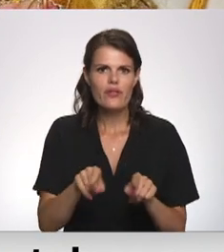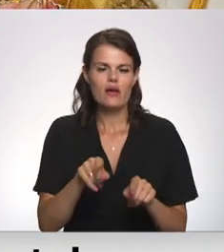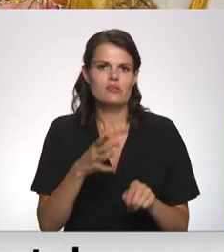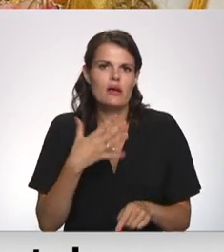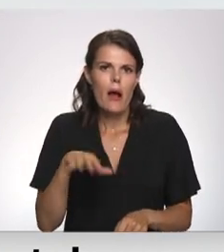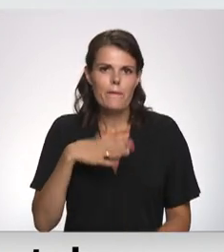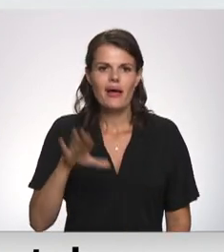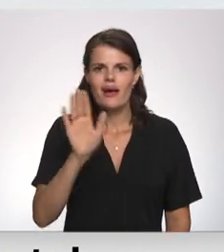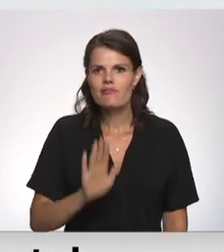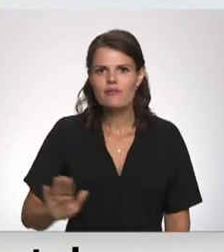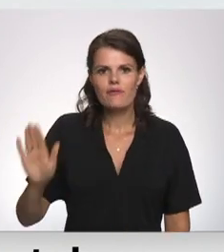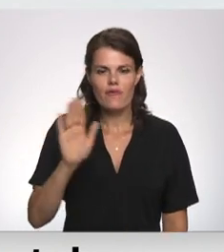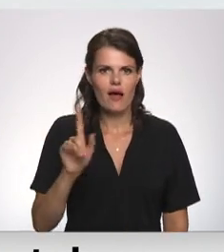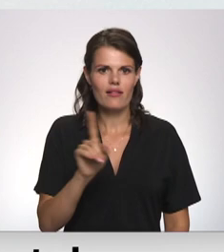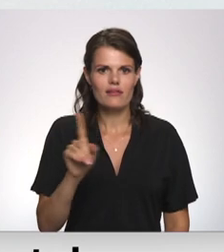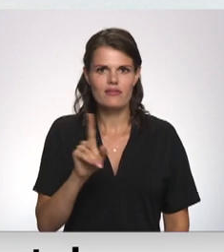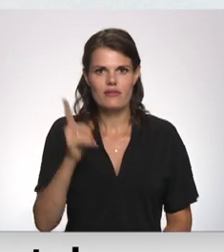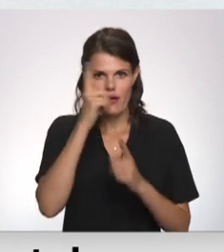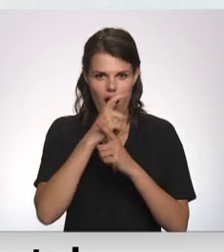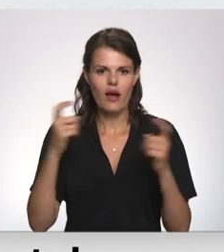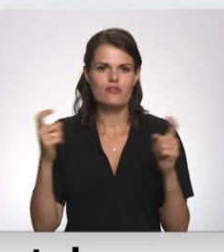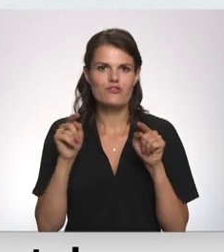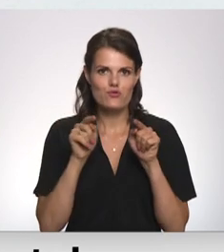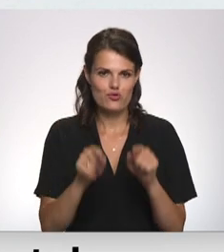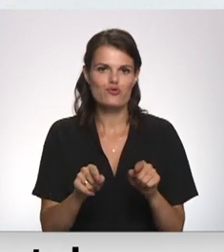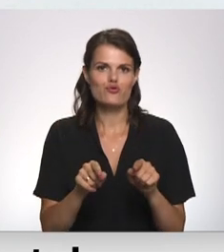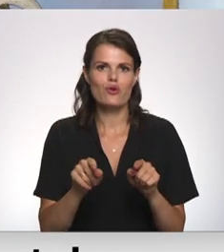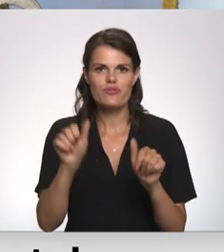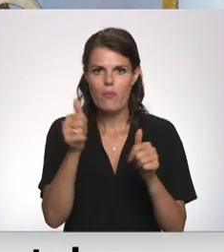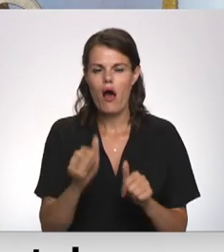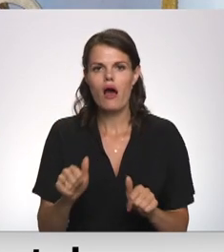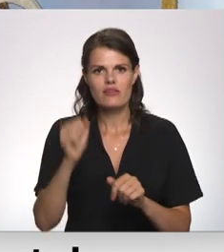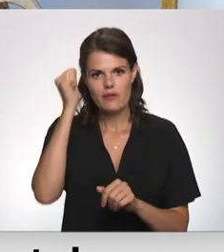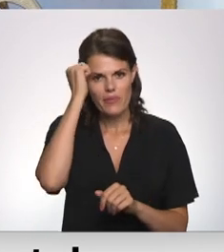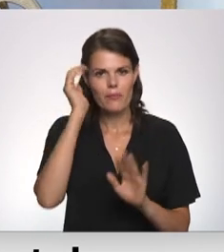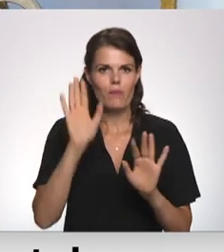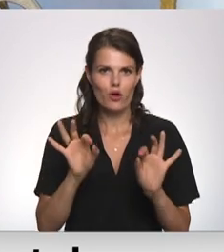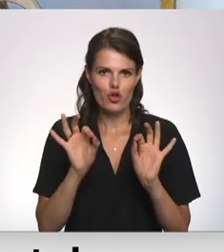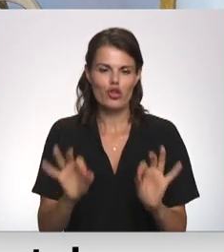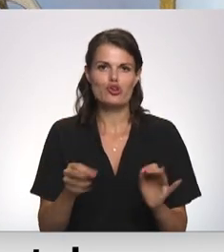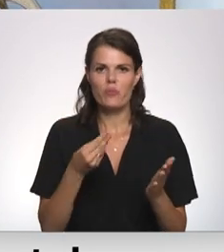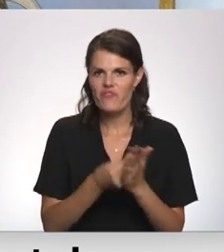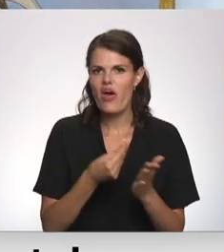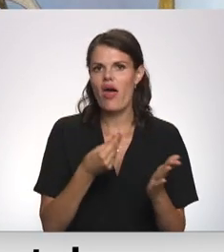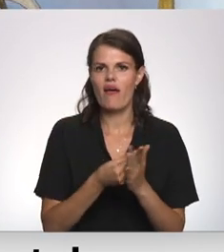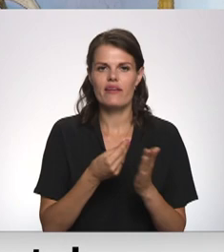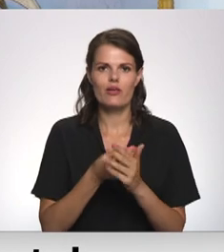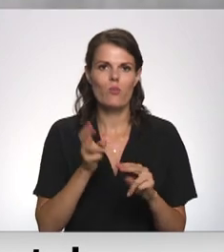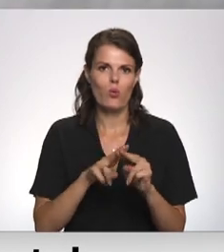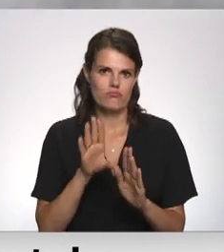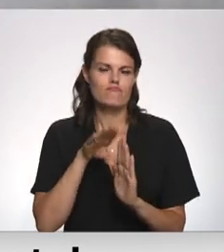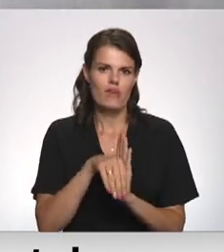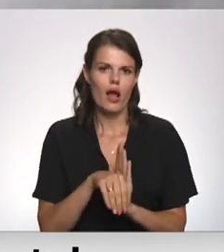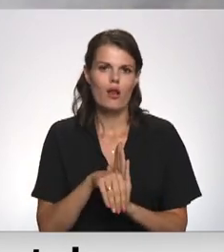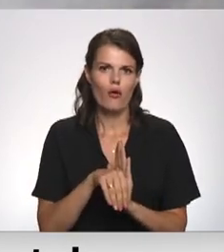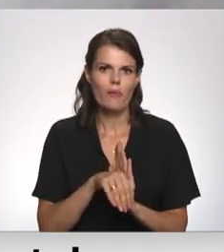arī valsts ir atzinusi šos mākslas pieminekļus patiešām par vērtīgiem un iekļaujamiem. Tā